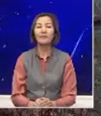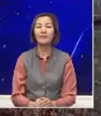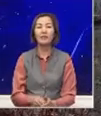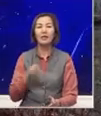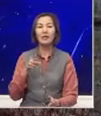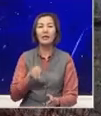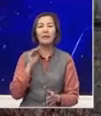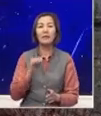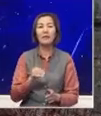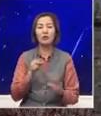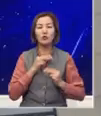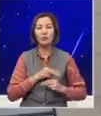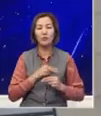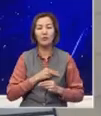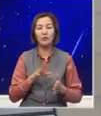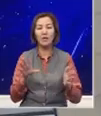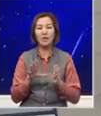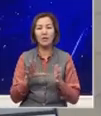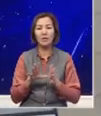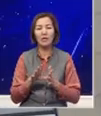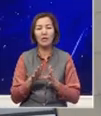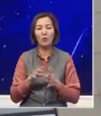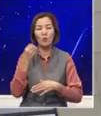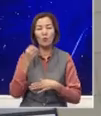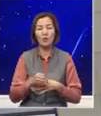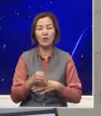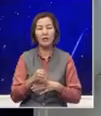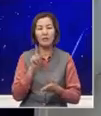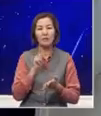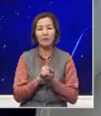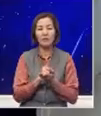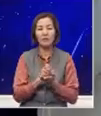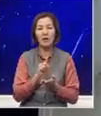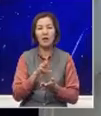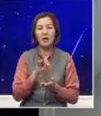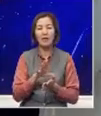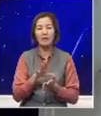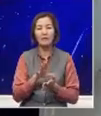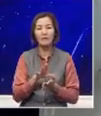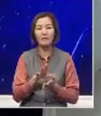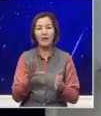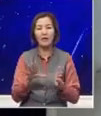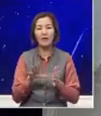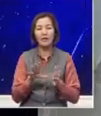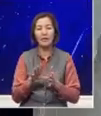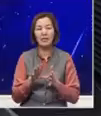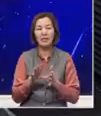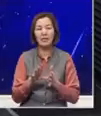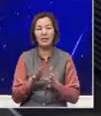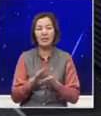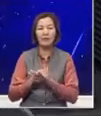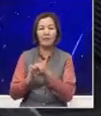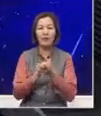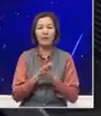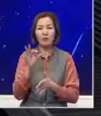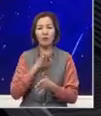2000-нан аса адам жұмыс істейтін ұлттық ядролық орталықтың басты миссиясы атом энергетикасын бейбіт мақсатта пайдалануға ғылыми техникалық қолдау